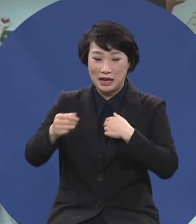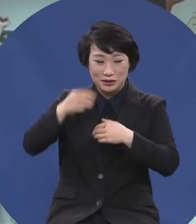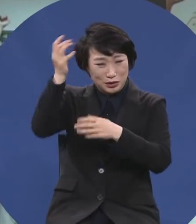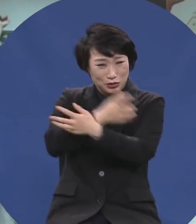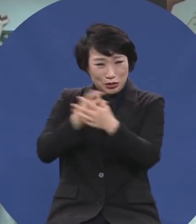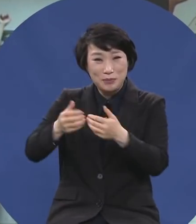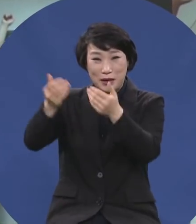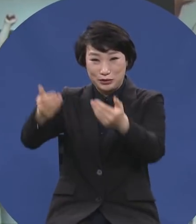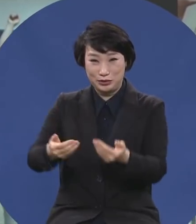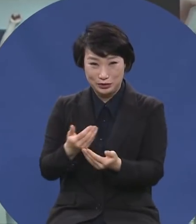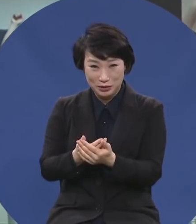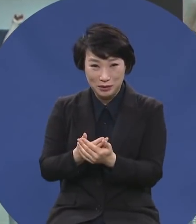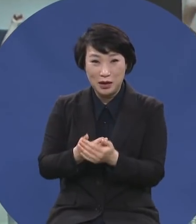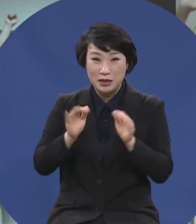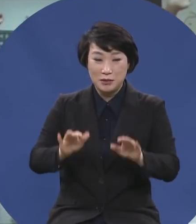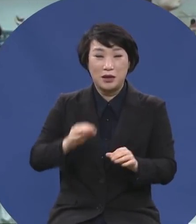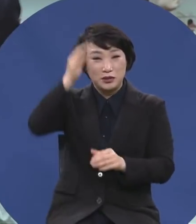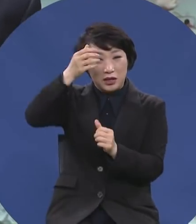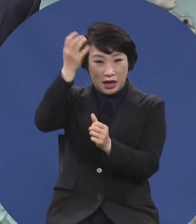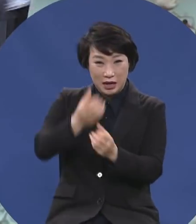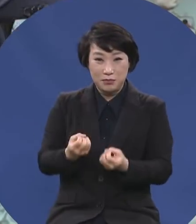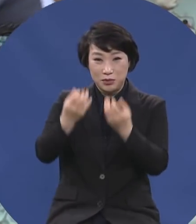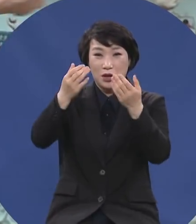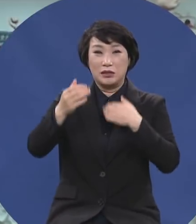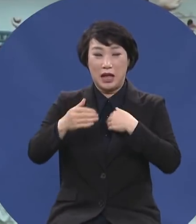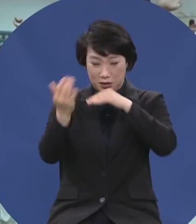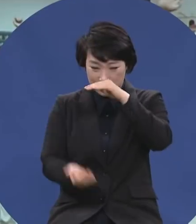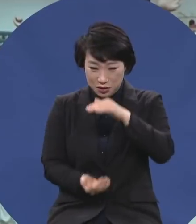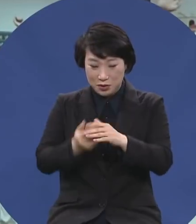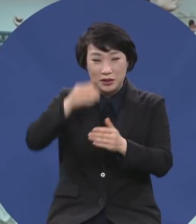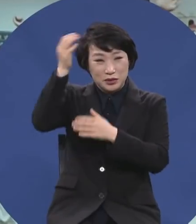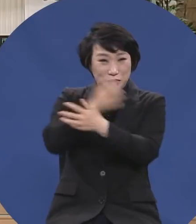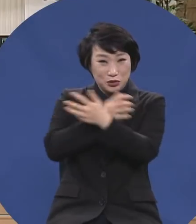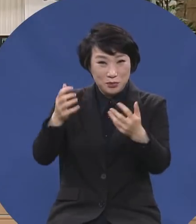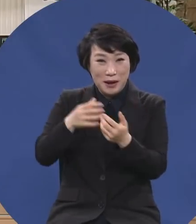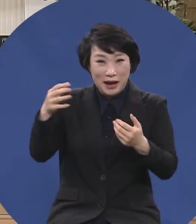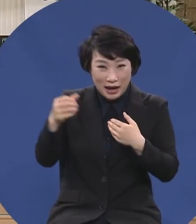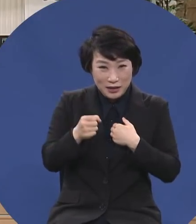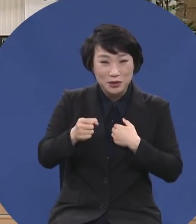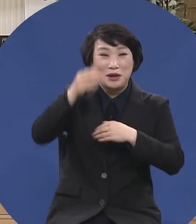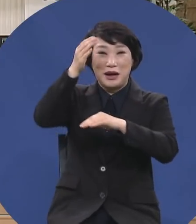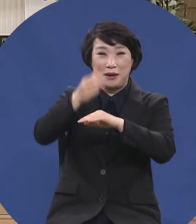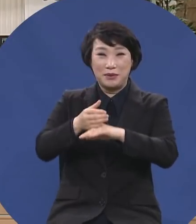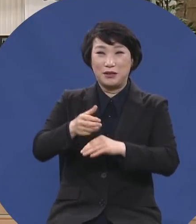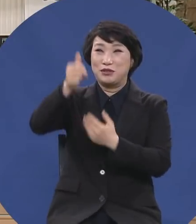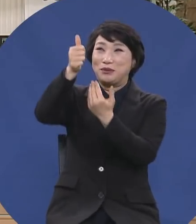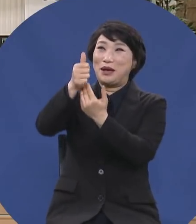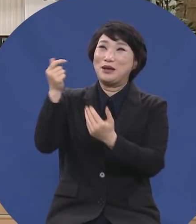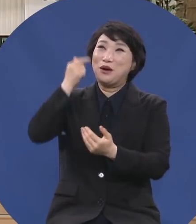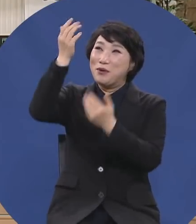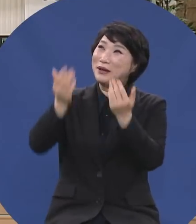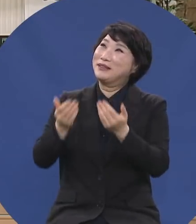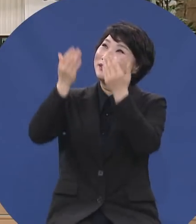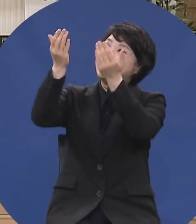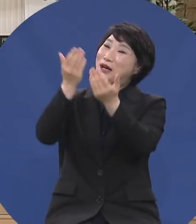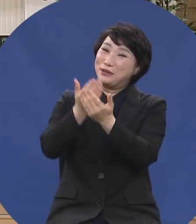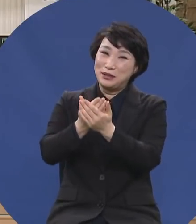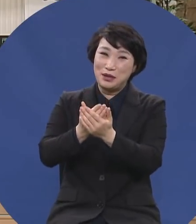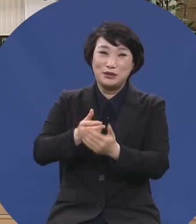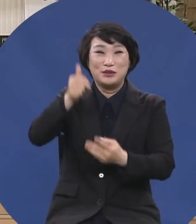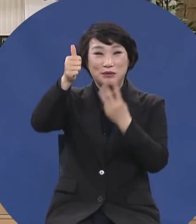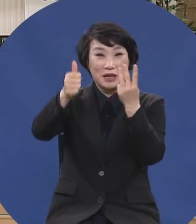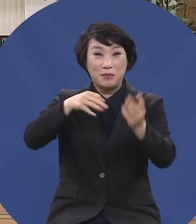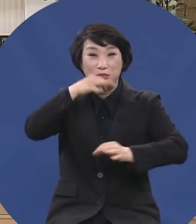충만하게 하옵소서. 이번 성령 강림절에 최상의 성령 충만으로 감사로 주께 영광 돌리게 하옵소서.